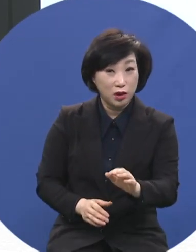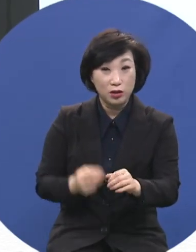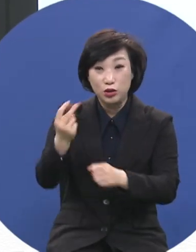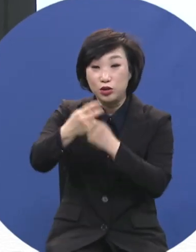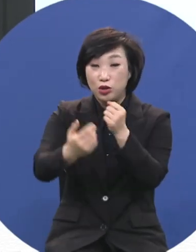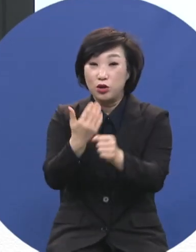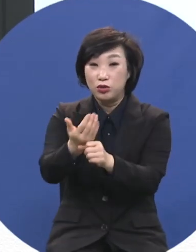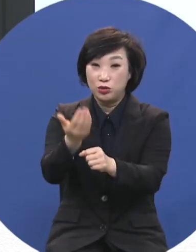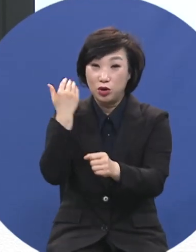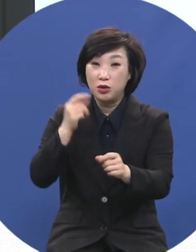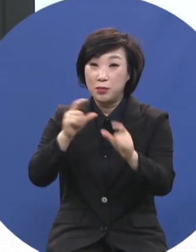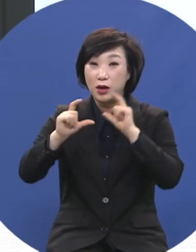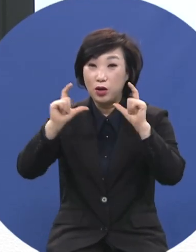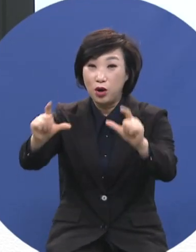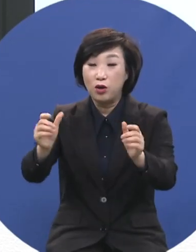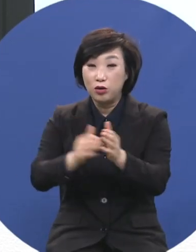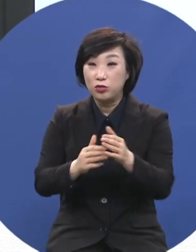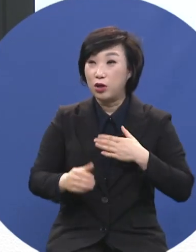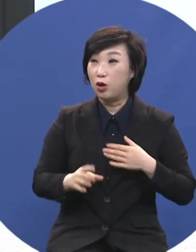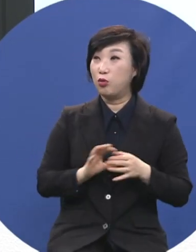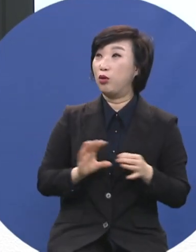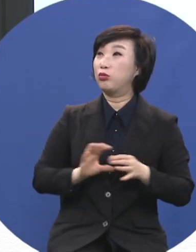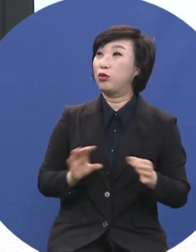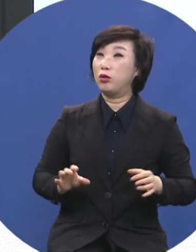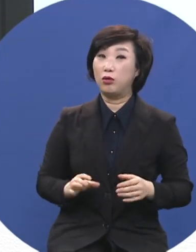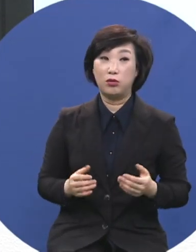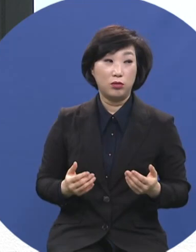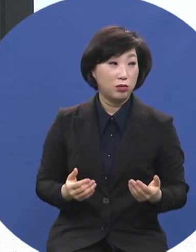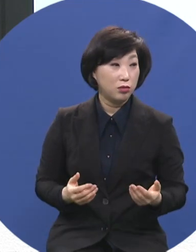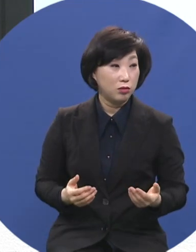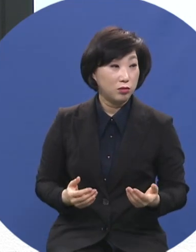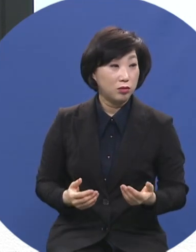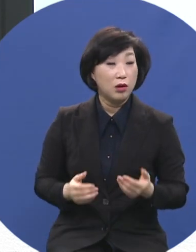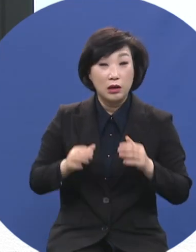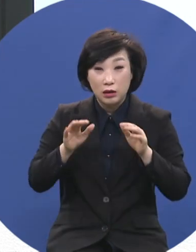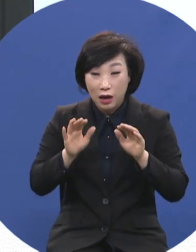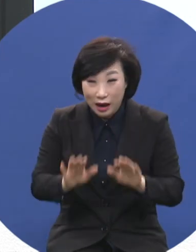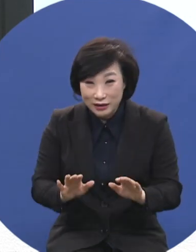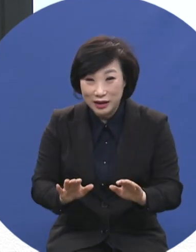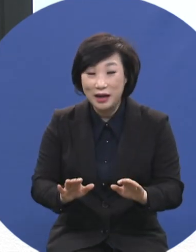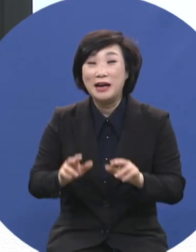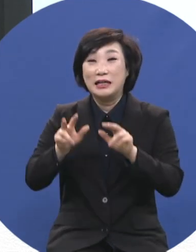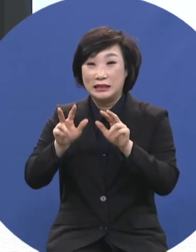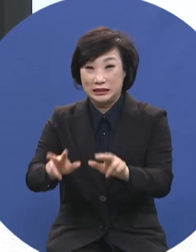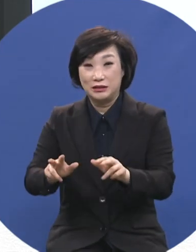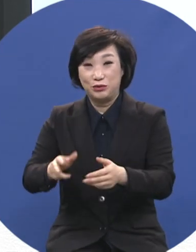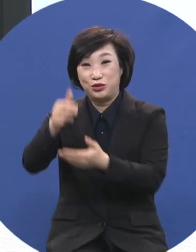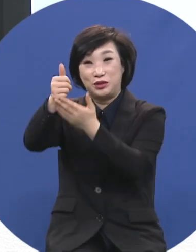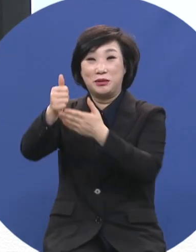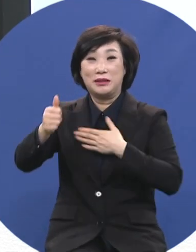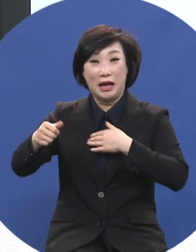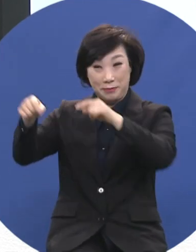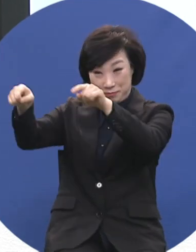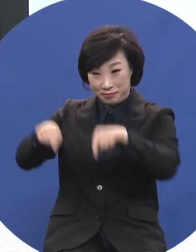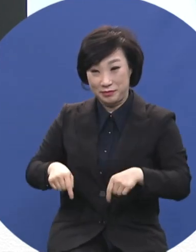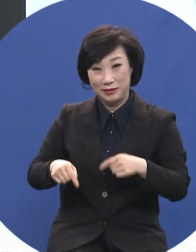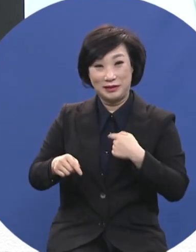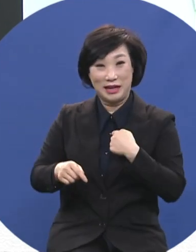2000년 전에 말씀하신 얘기가 나하고 무슨 상관이 있어? 지금 주님은 나에게